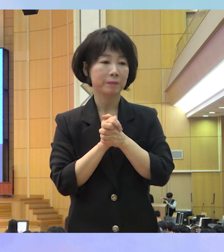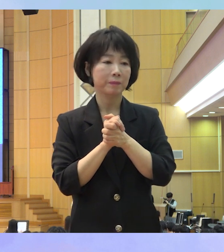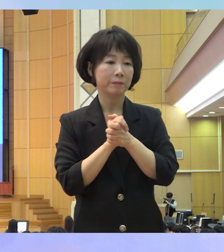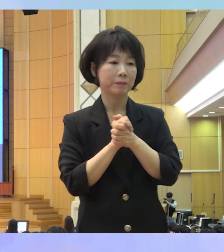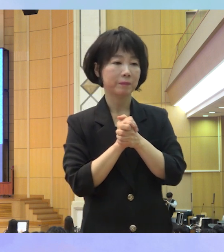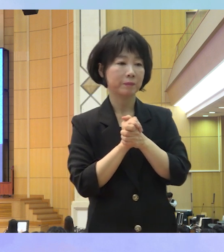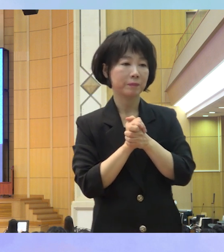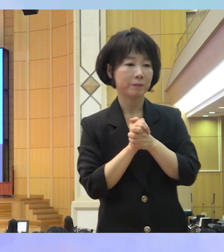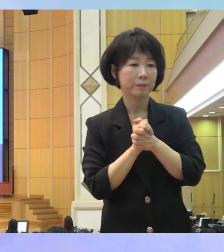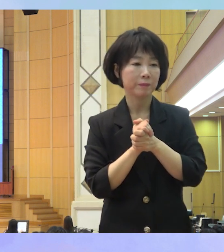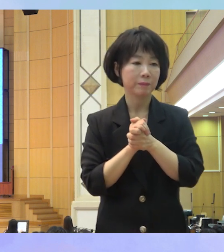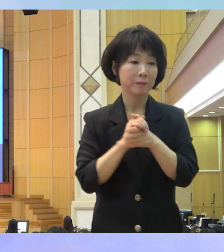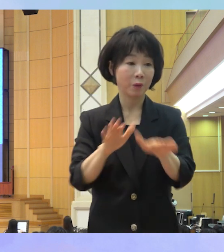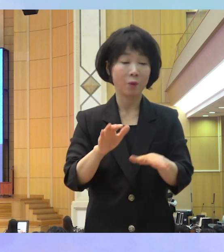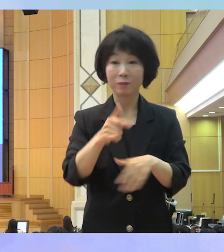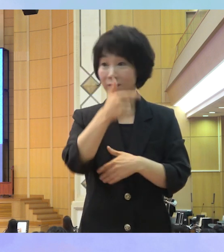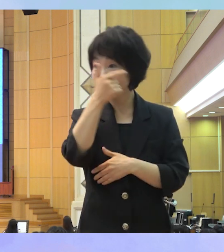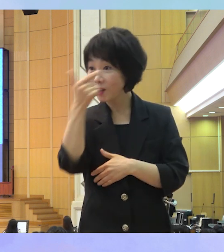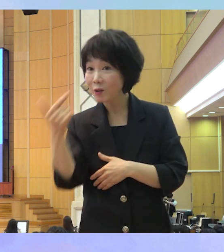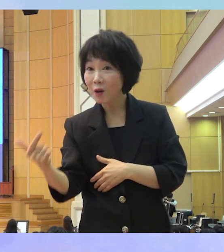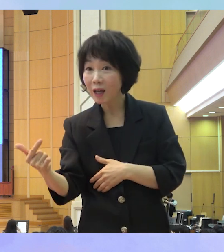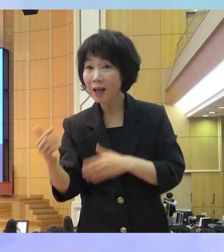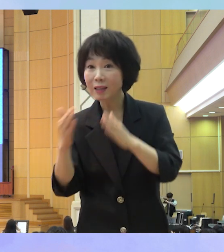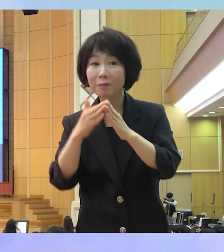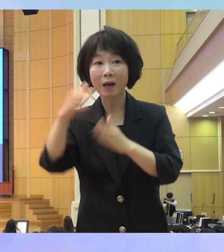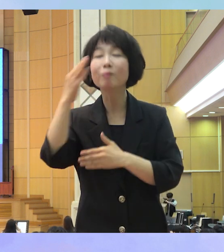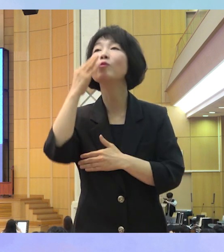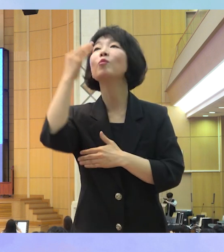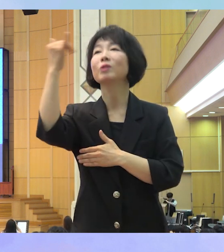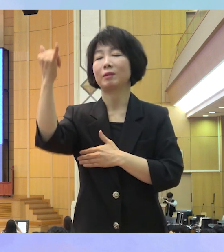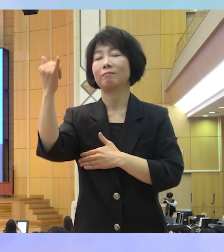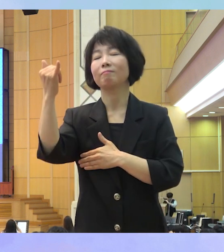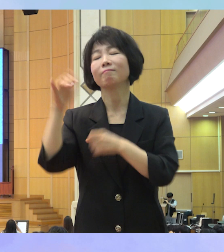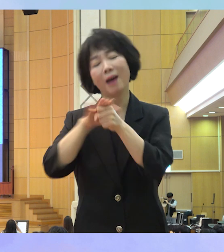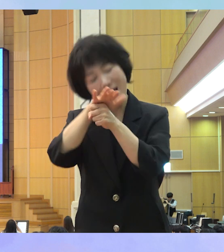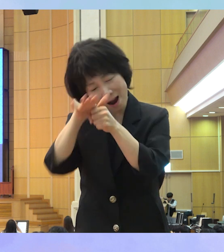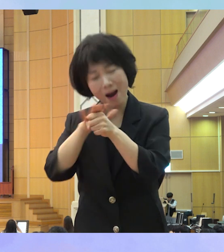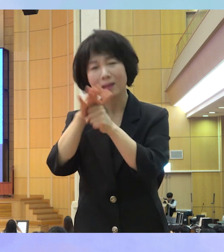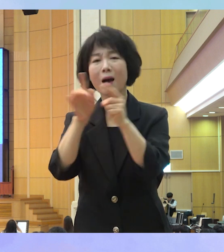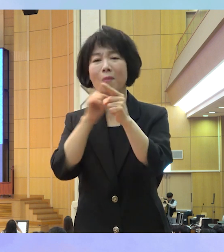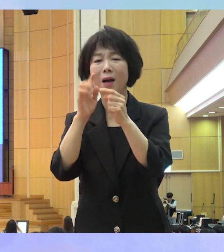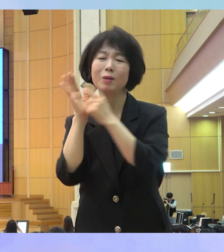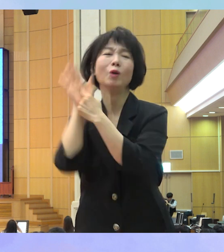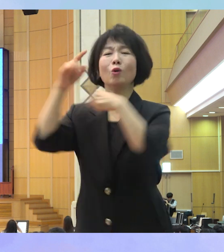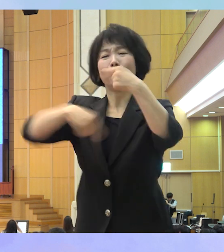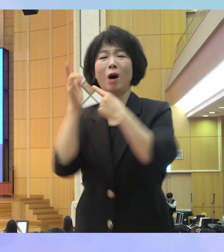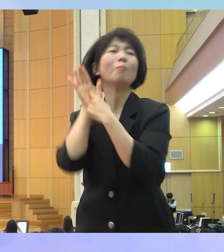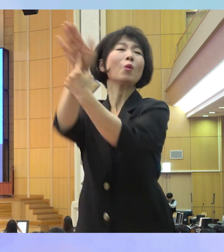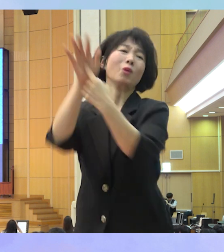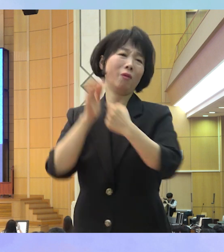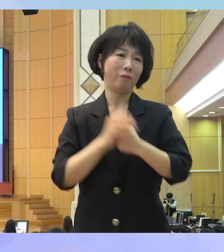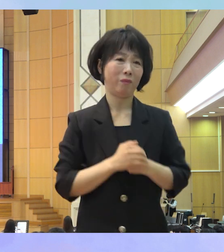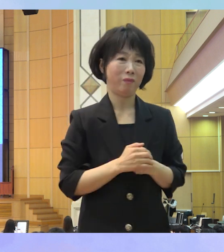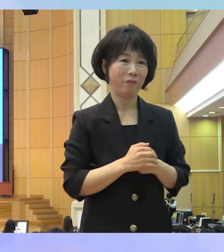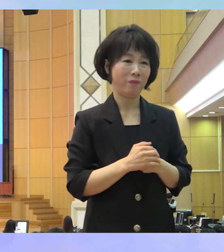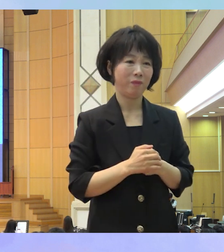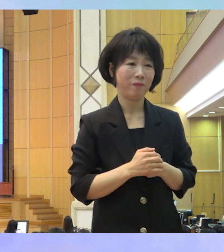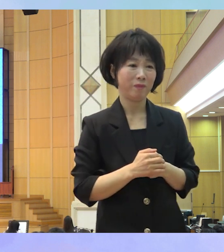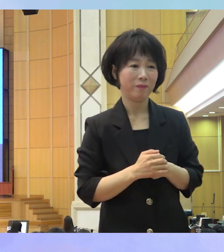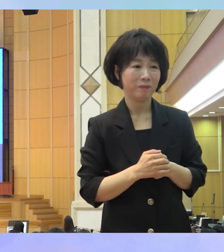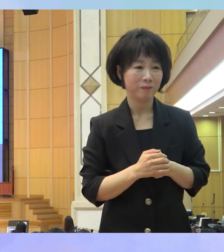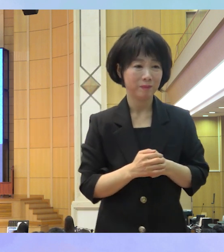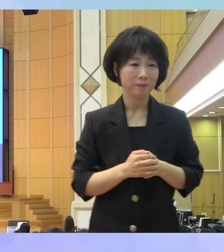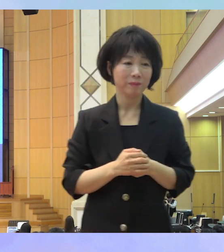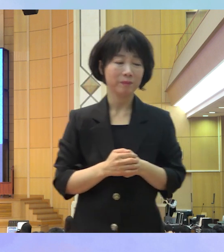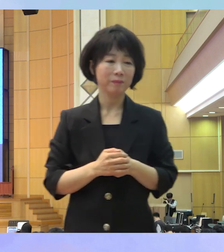이거 오늘 저녁에 가서 꼭 하세요. 아니면 예배 끝나고 전화라도 하셔가지고,